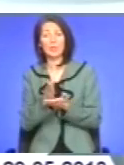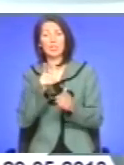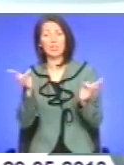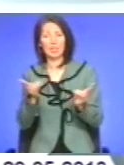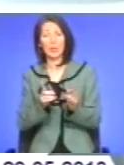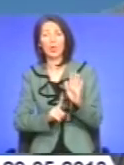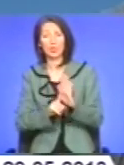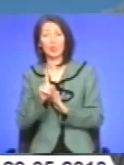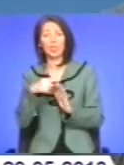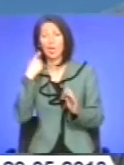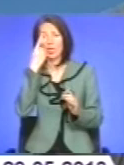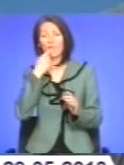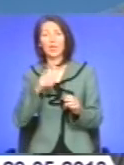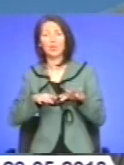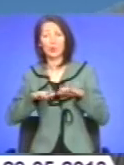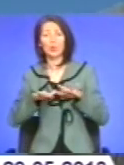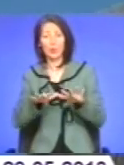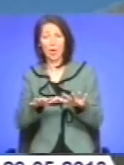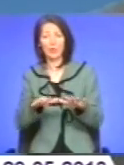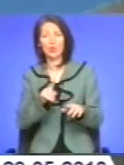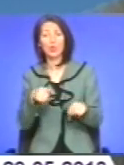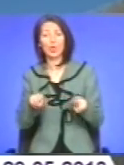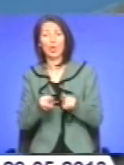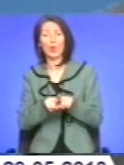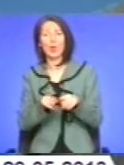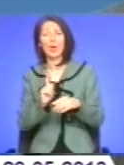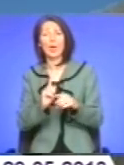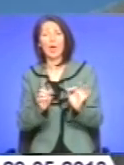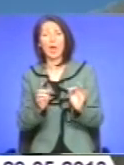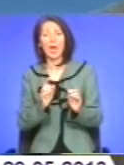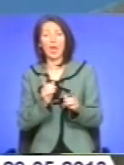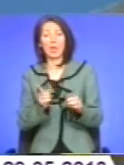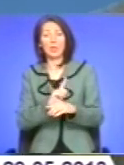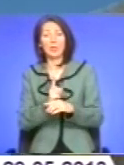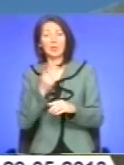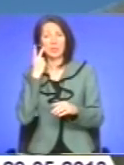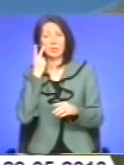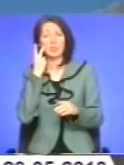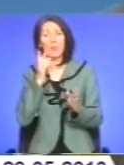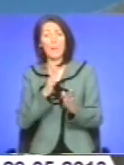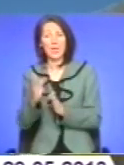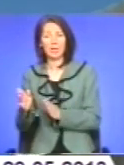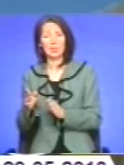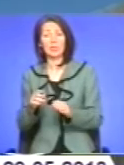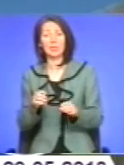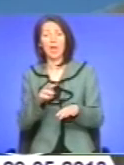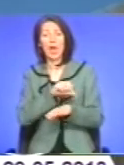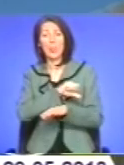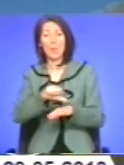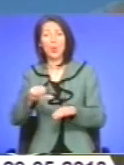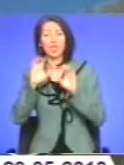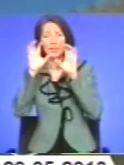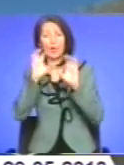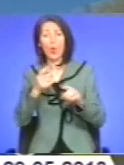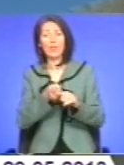справу. Что такое стабильность таможенных законов? Это основная линия наших